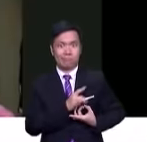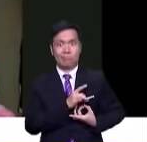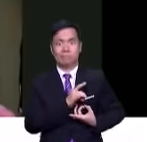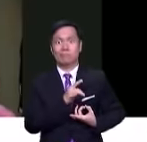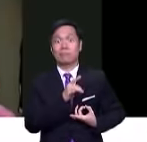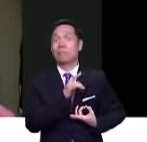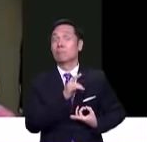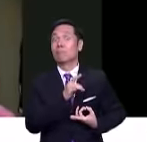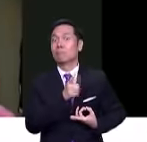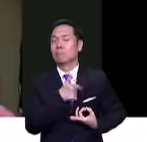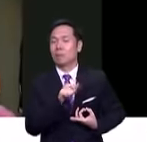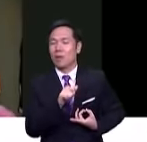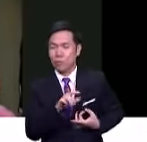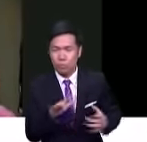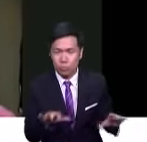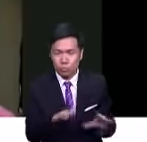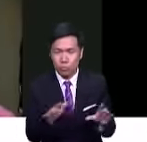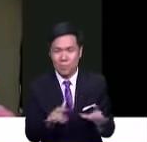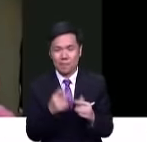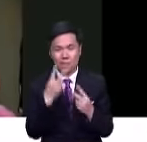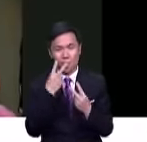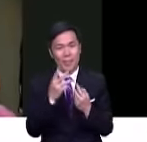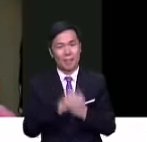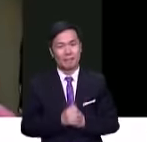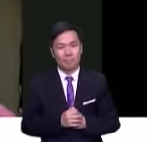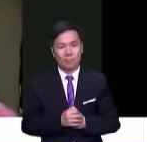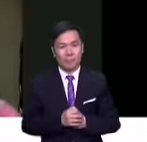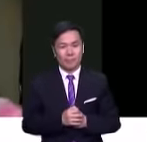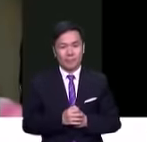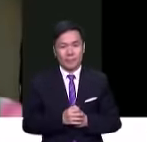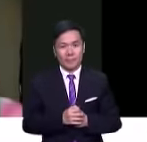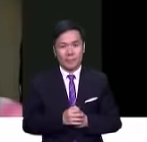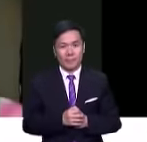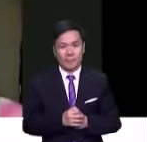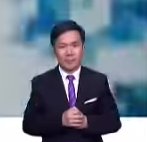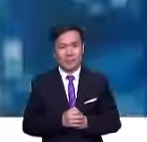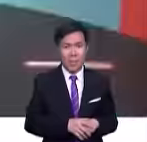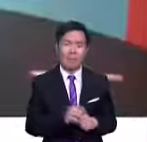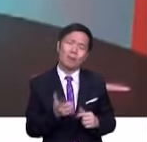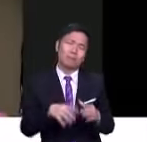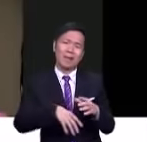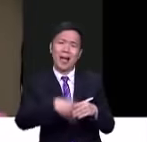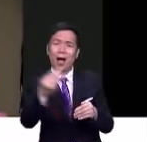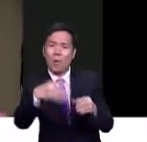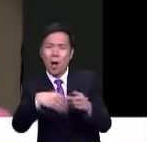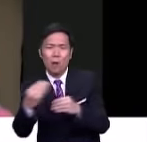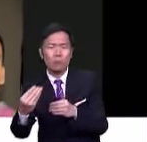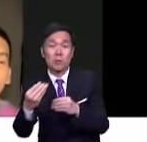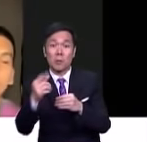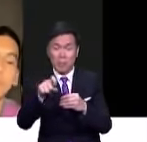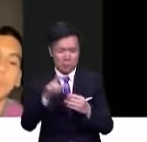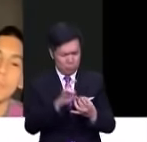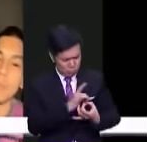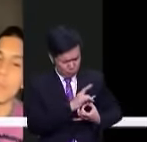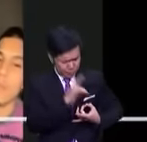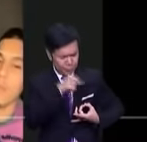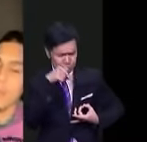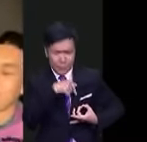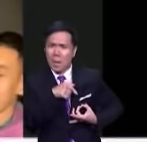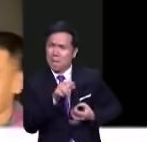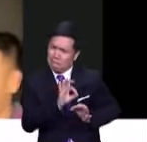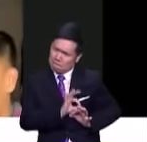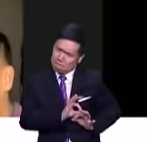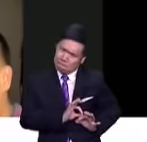apa yang kami buat sekarang lah, which is yang jalan yang kami pilih ini, di mana kami bekal dalam dunia ini. Kita perlu semangat, kita perlu